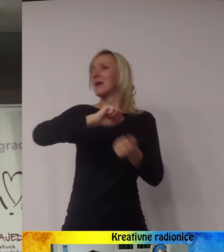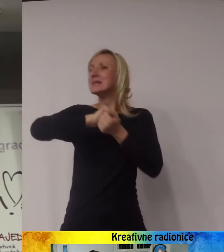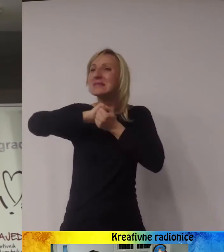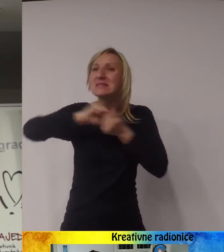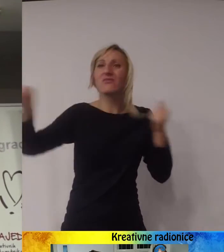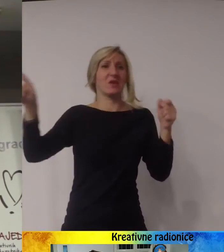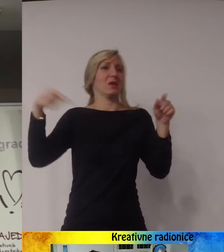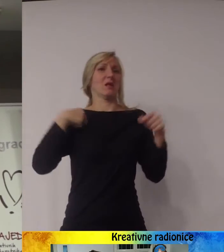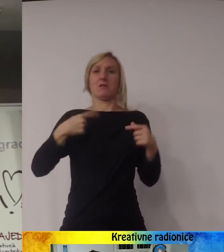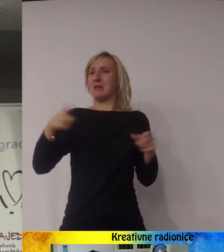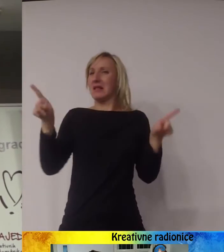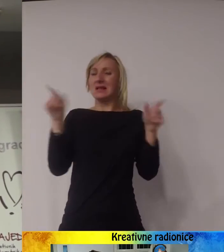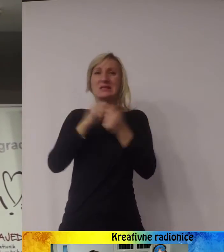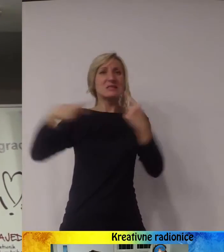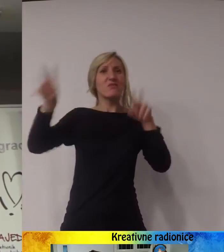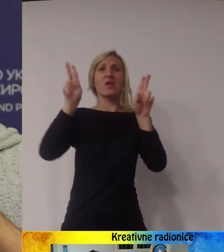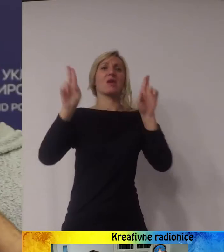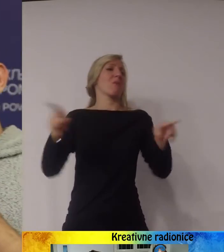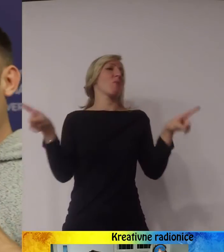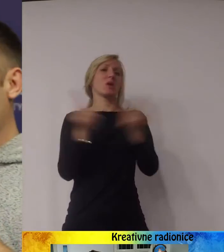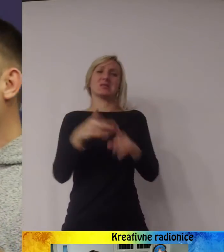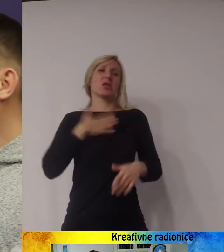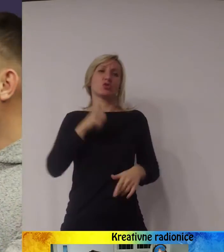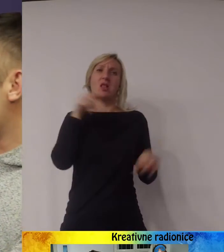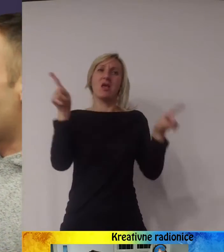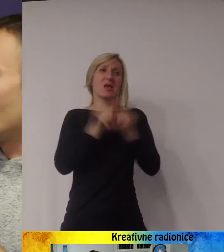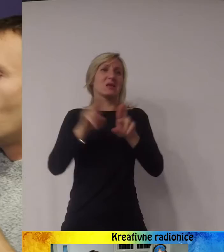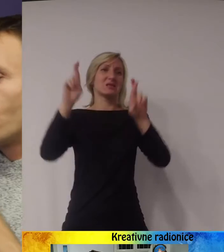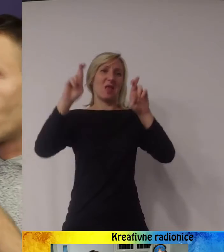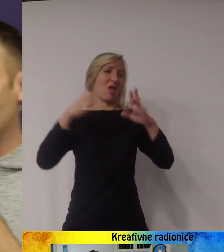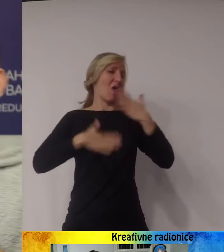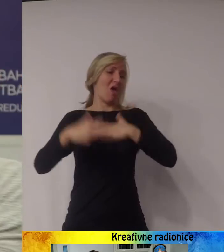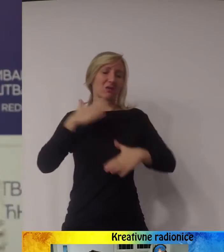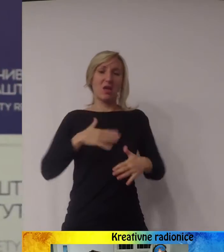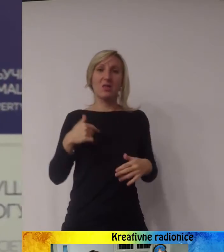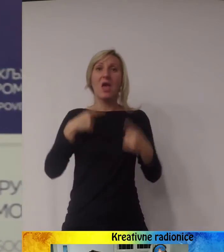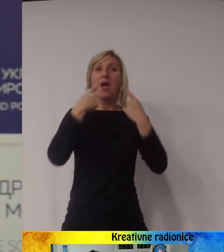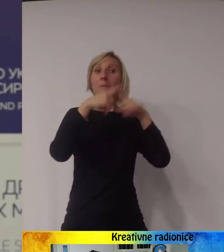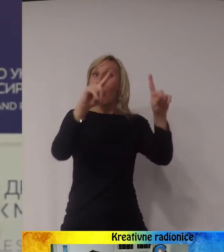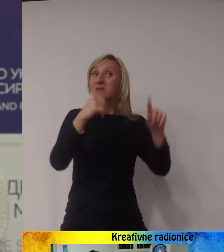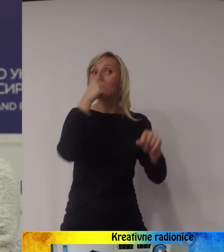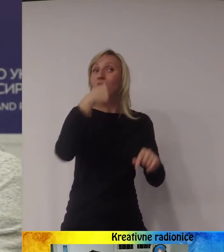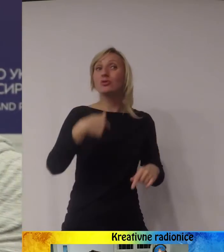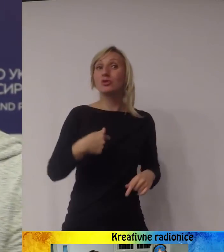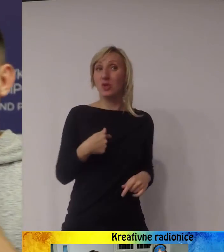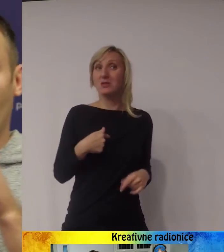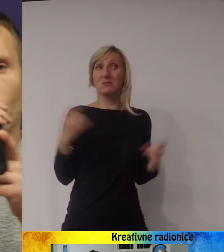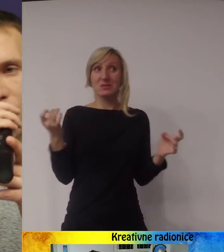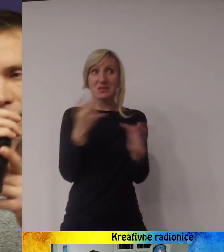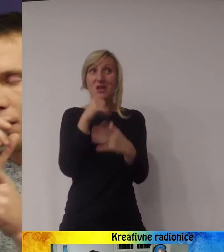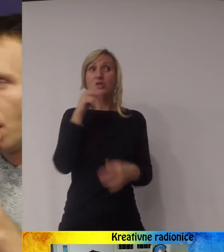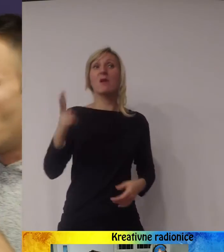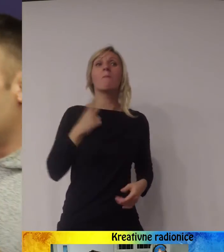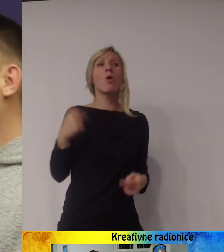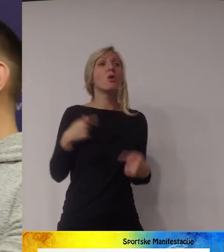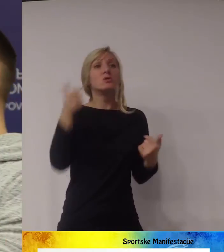imamo iste želje i ista nadanja. I na kraju, ono što mene posebno čini srećnim i